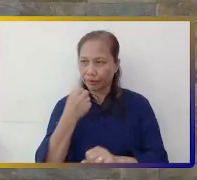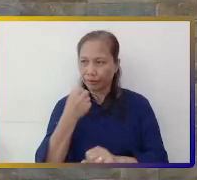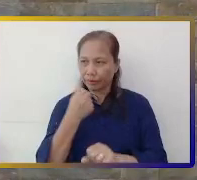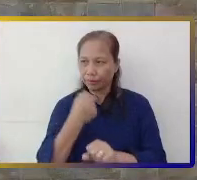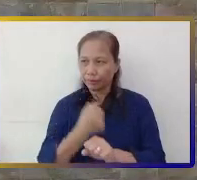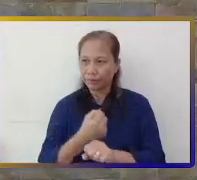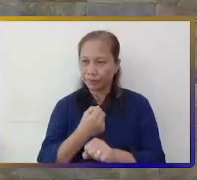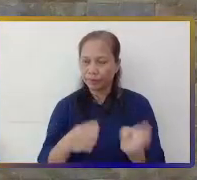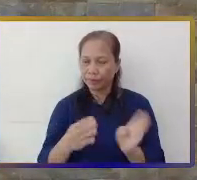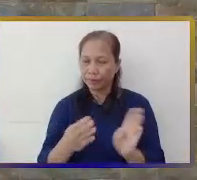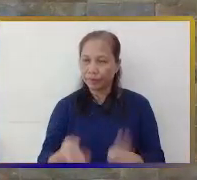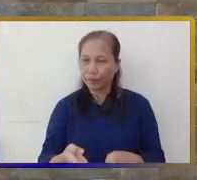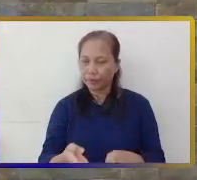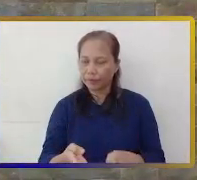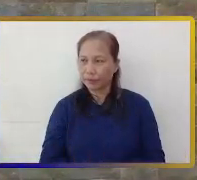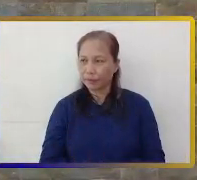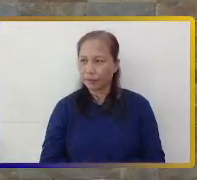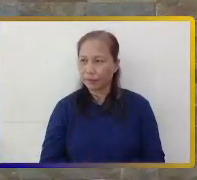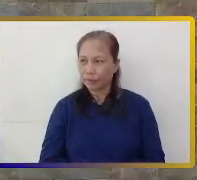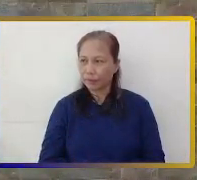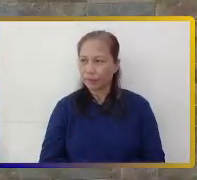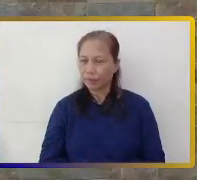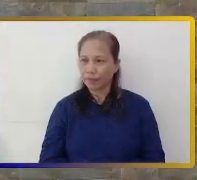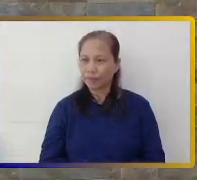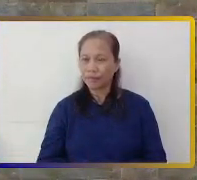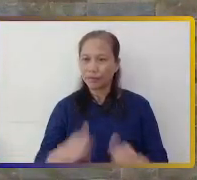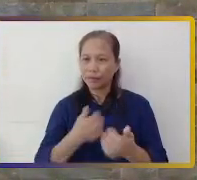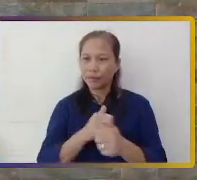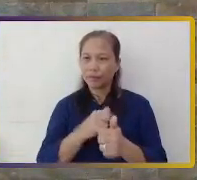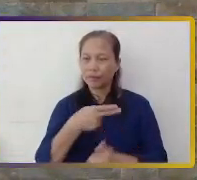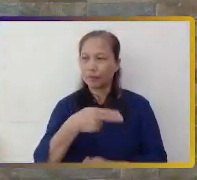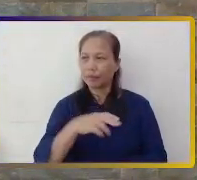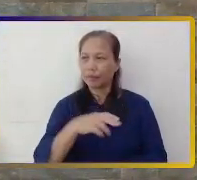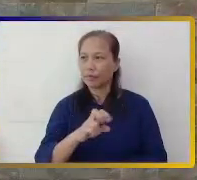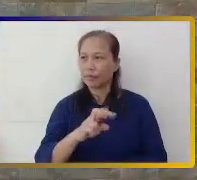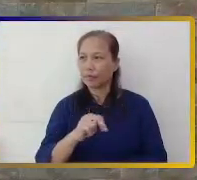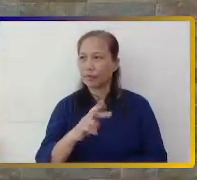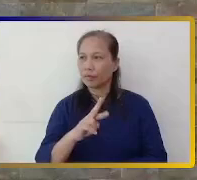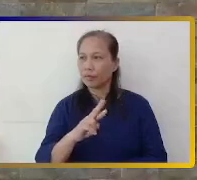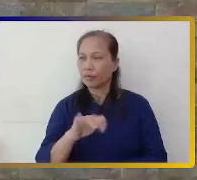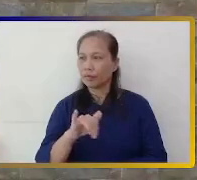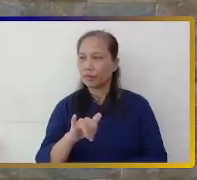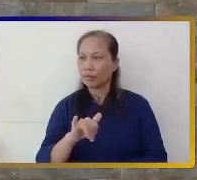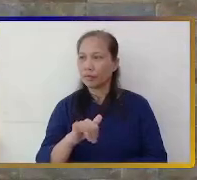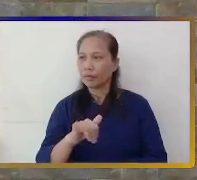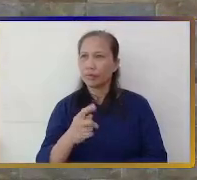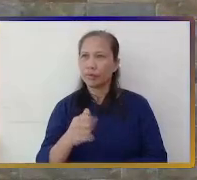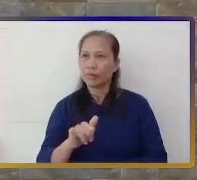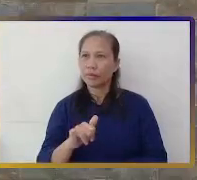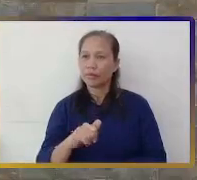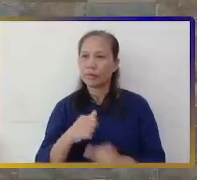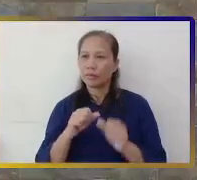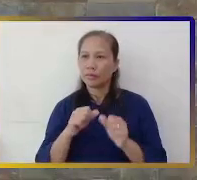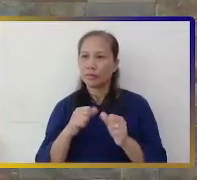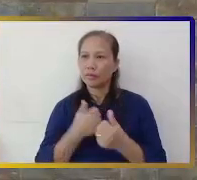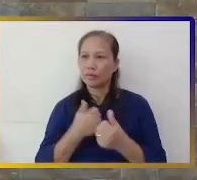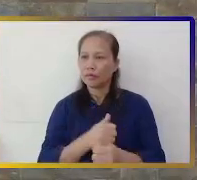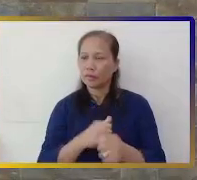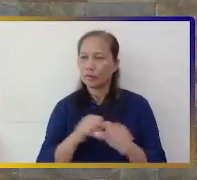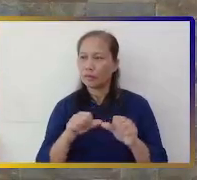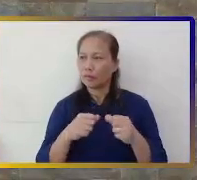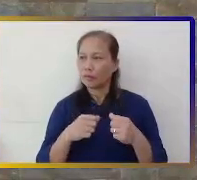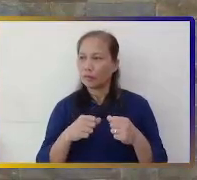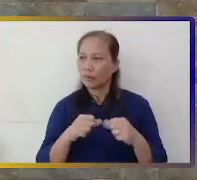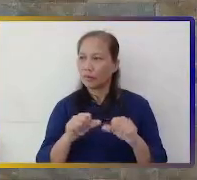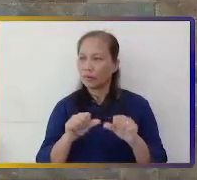Henry of lucin mga kapatid ito pong mga Hen rans successor lang po sila sila lang ung nagpatuloy na mga petro Bruce